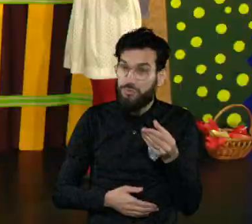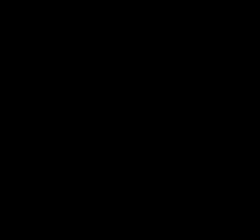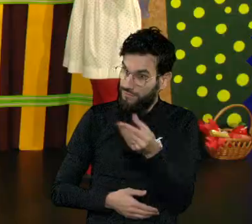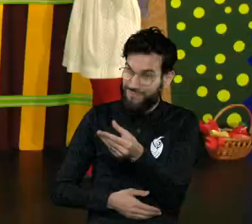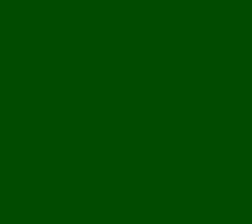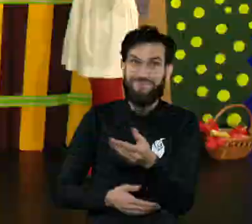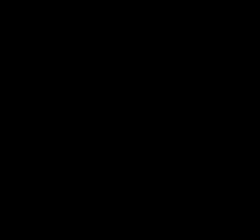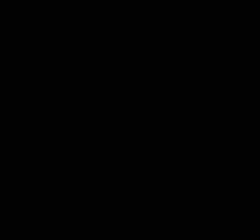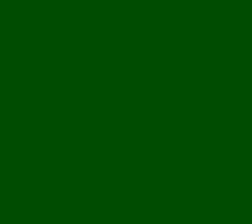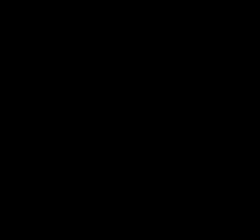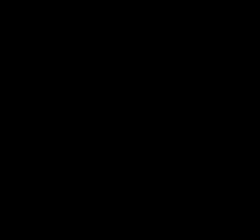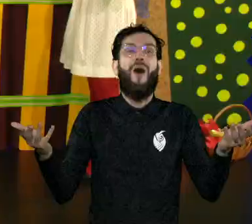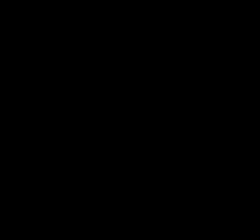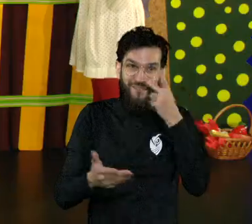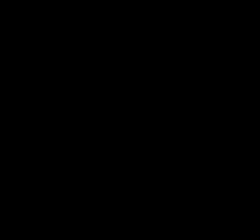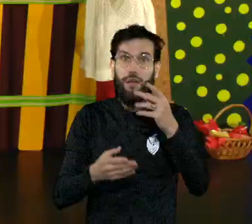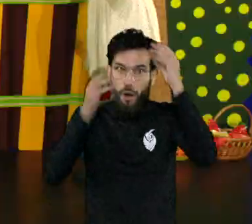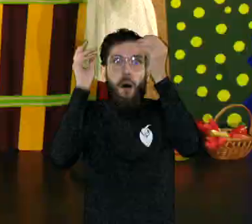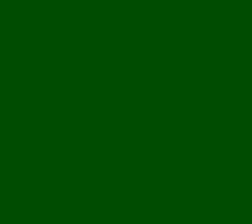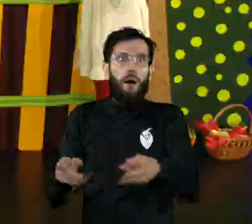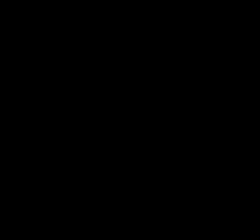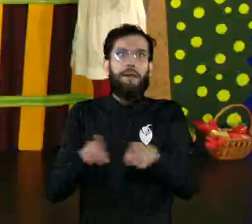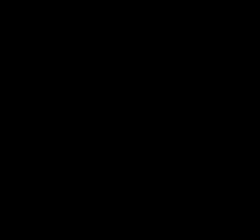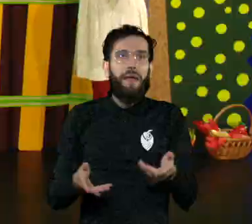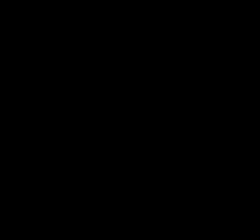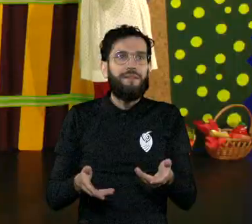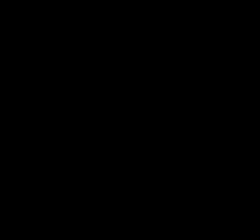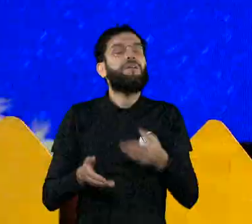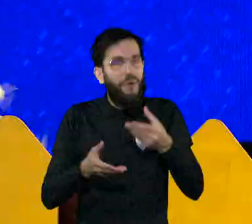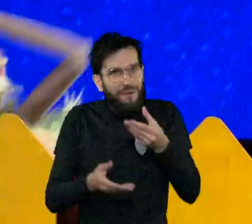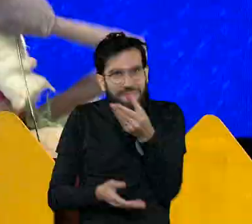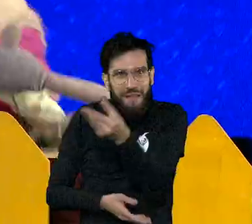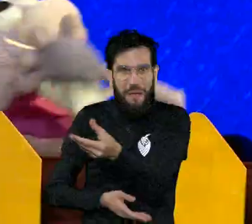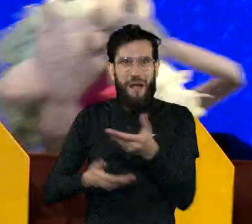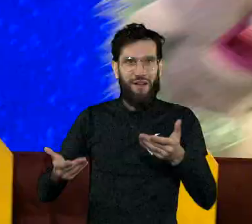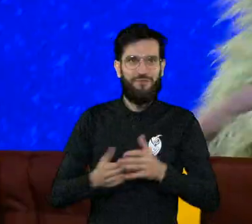Nebolo ťa dvakrát treba prehovárať. No, páči sa, Murko.